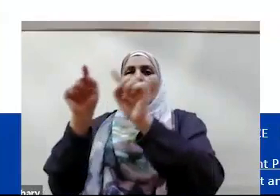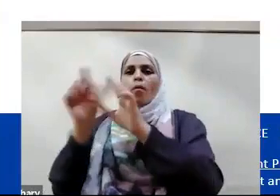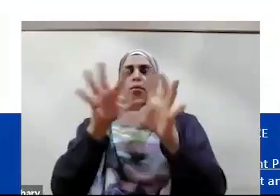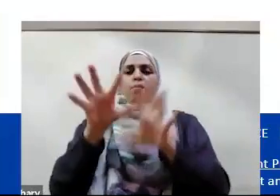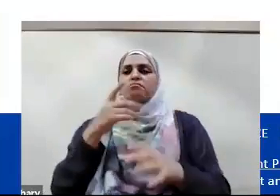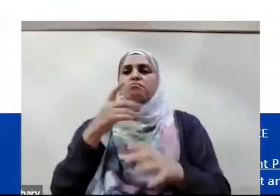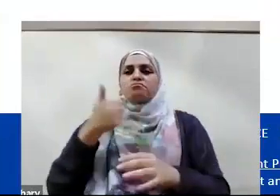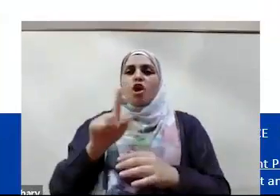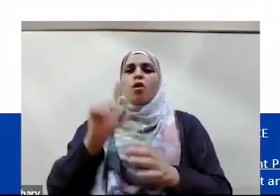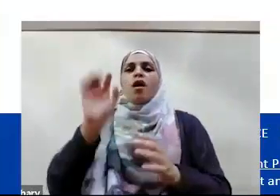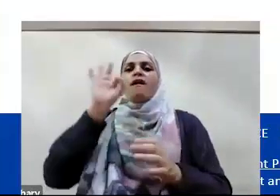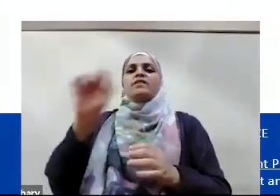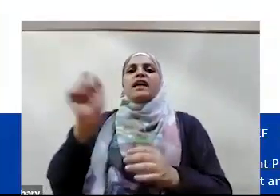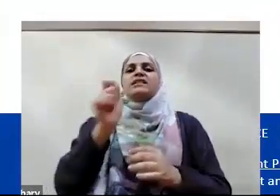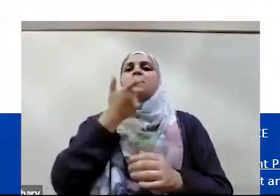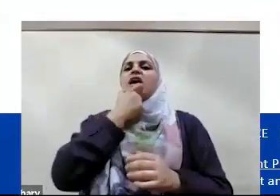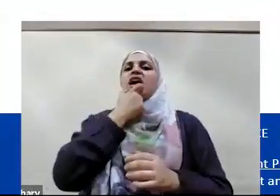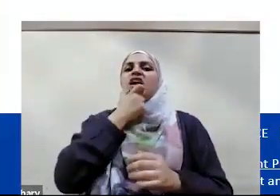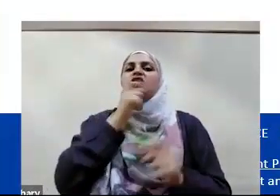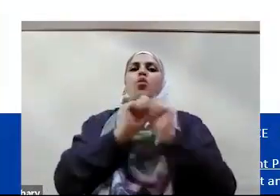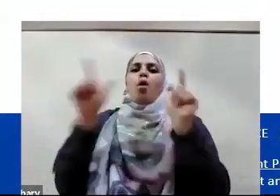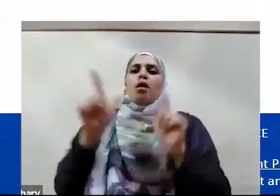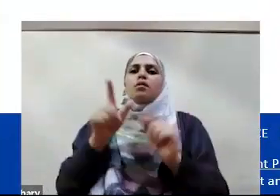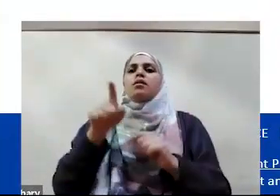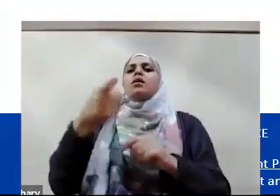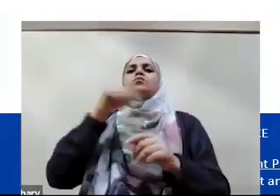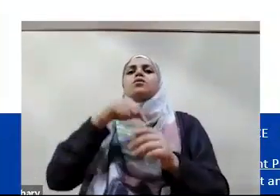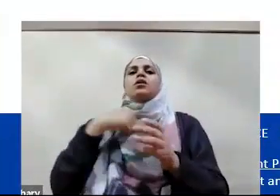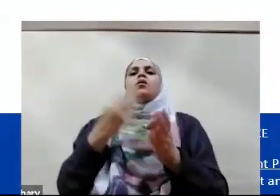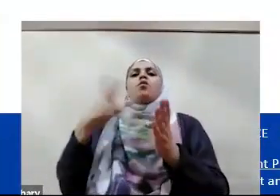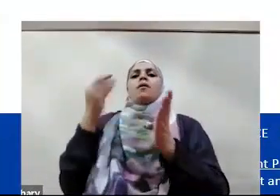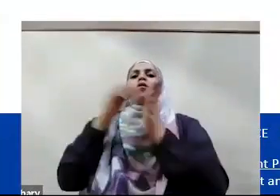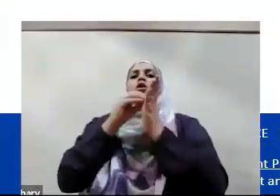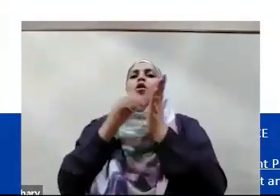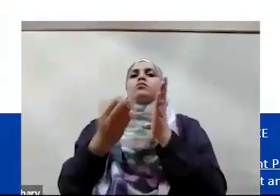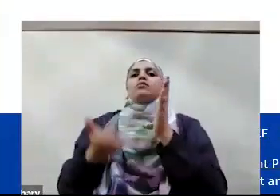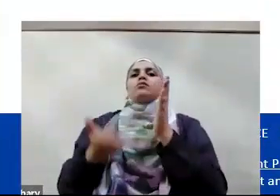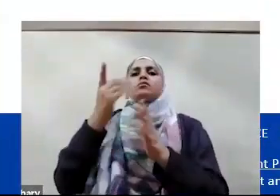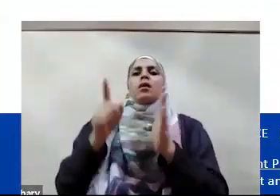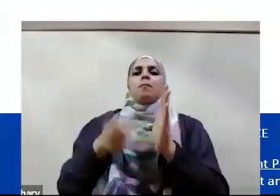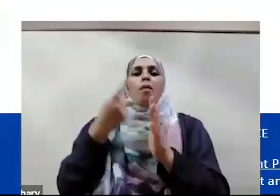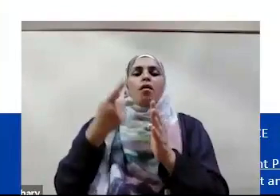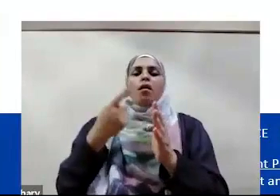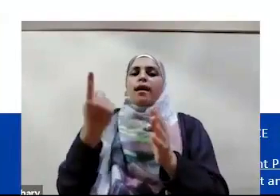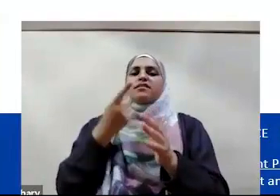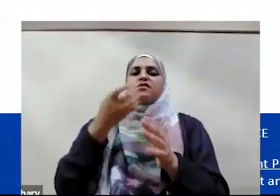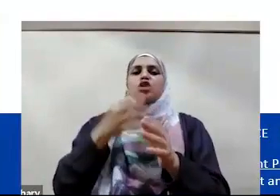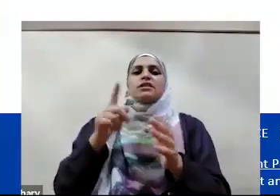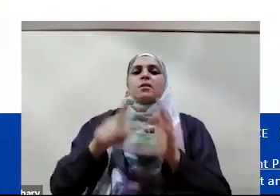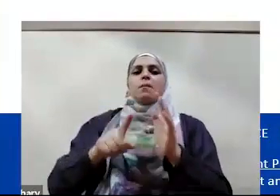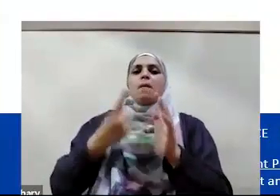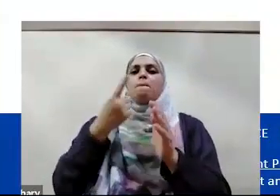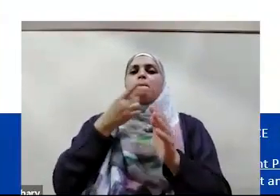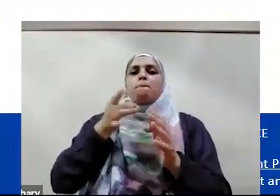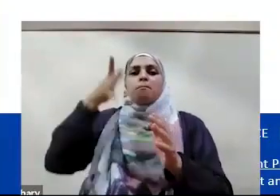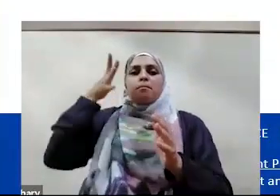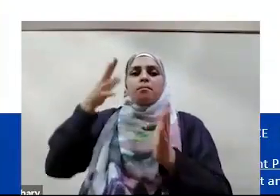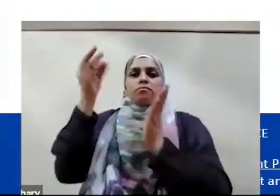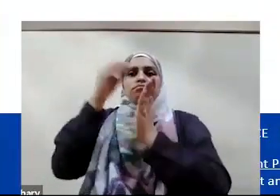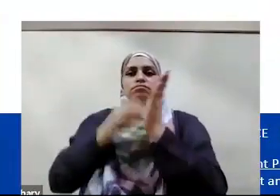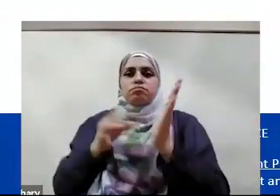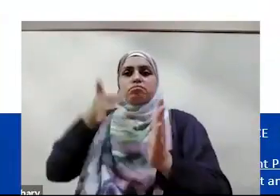الابلكيشن زي ما قلنا مش بيتملي في قاعدة واحدة، مفيش مشكلة انه يتملي على اكتر من مرة. الافضل انه يتملي من